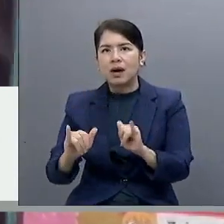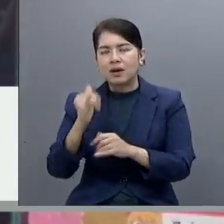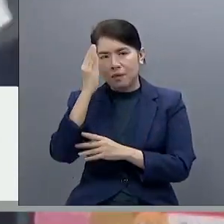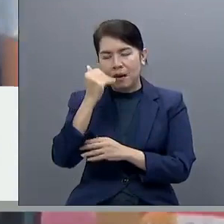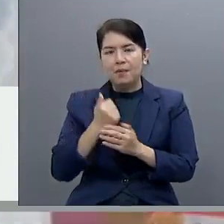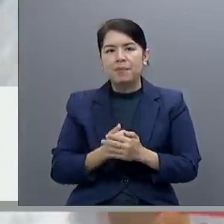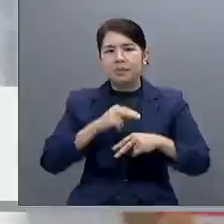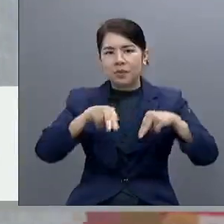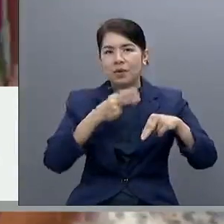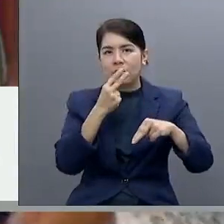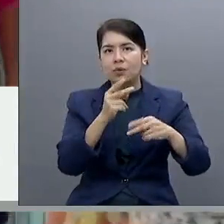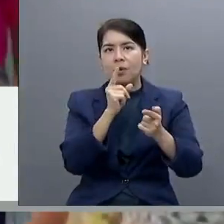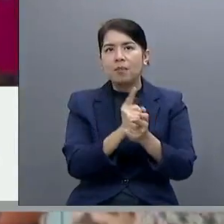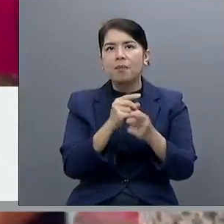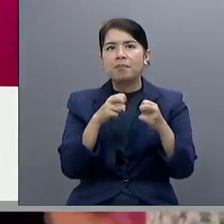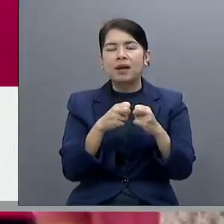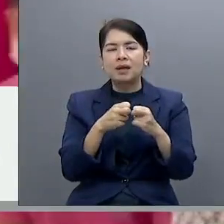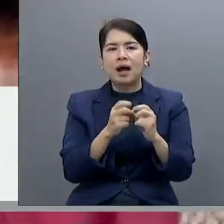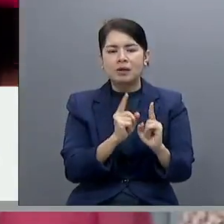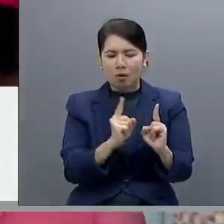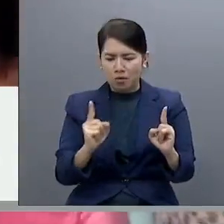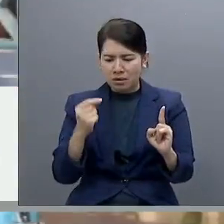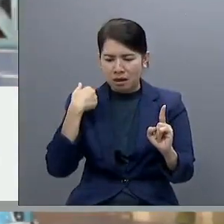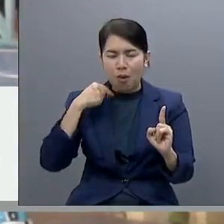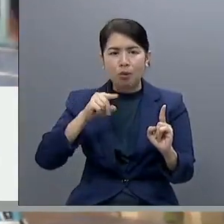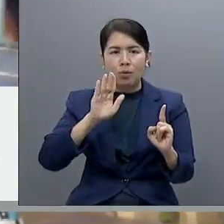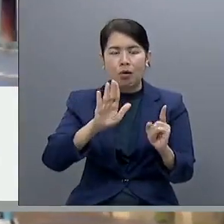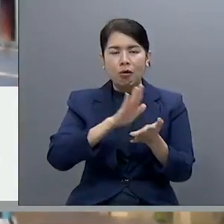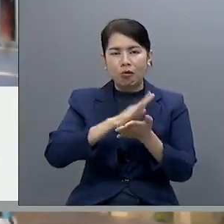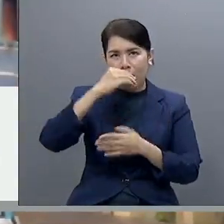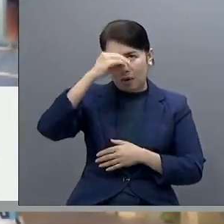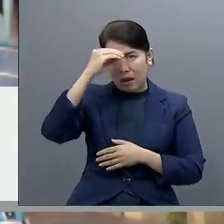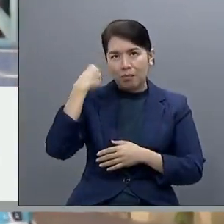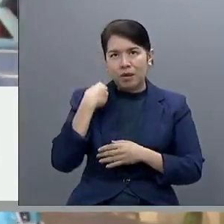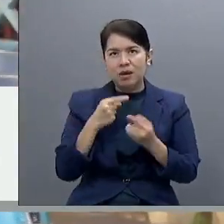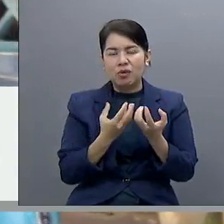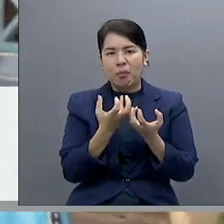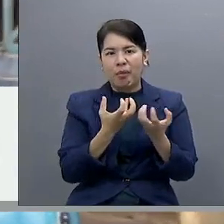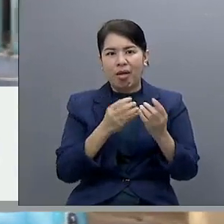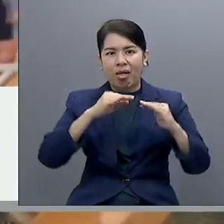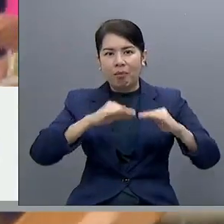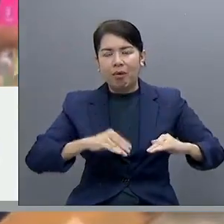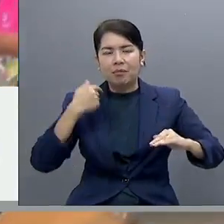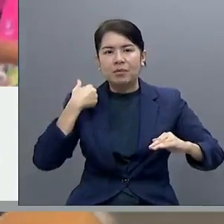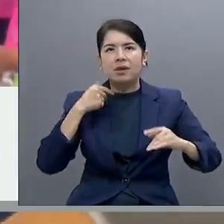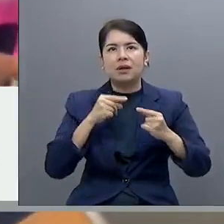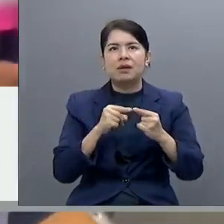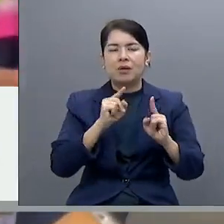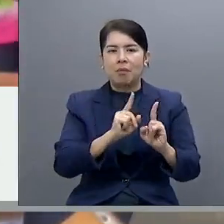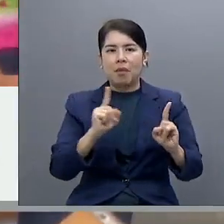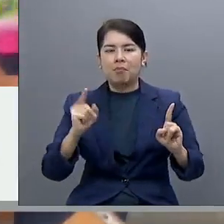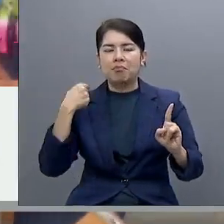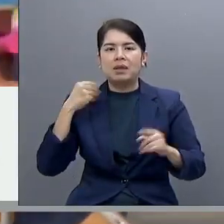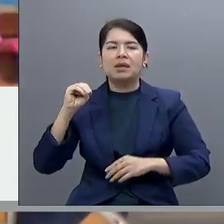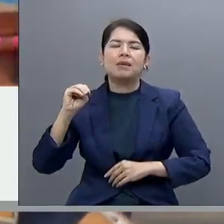ว่าเสาอาคารชำรุดบางจุดเริ่มทรุดแล้วด้วยนะคะจุดที่มีปัญหาเนี่ยมีกว่า40ต้นอาคารแห่งนี้มีอายุก